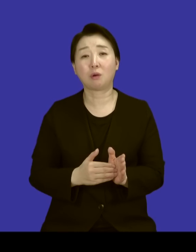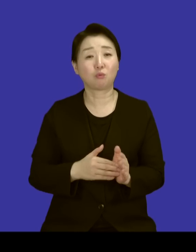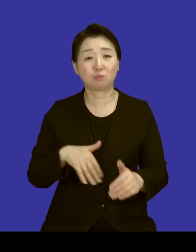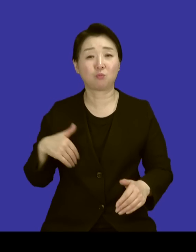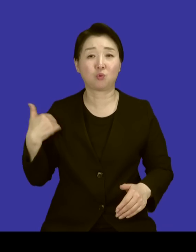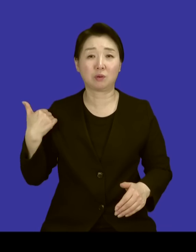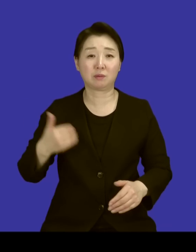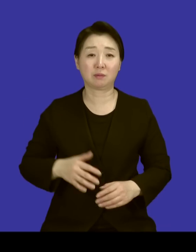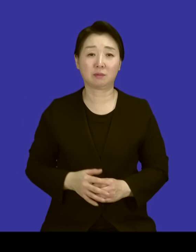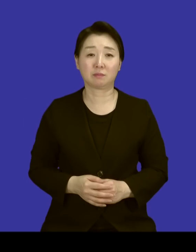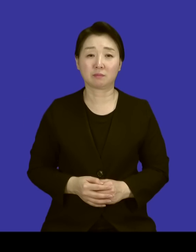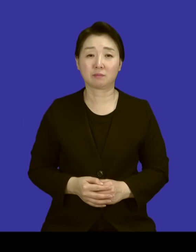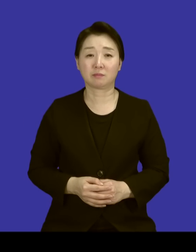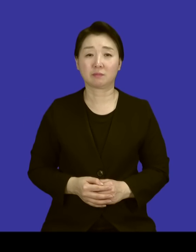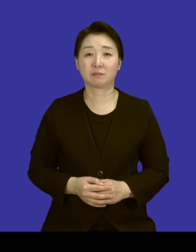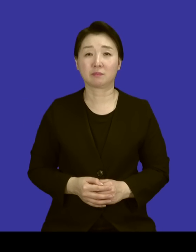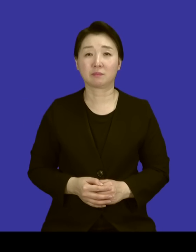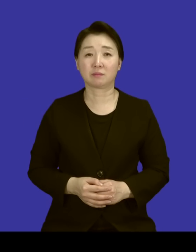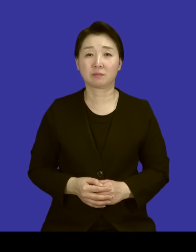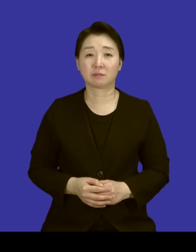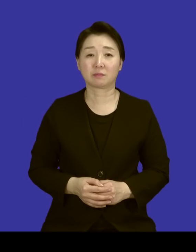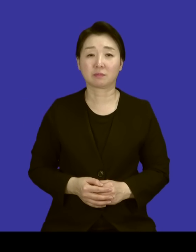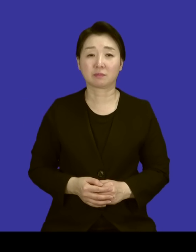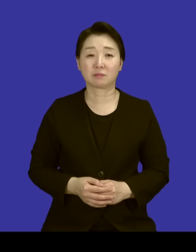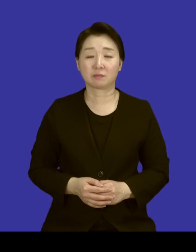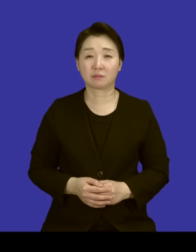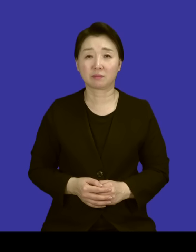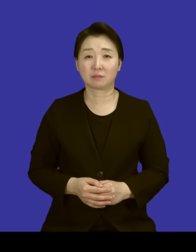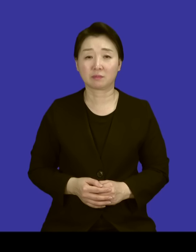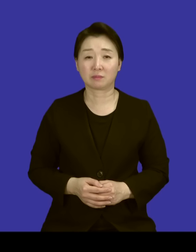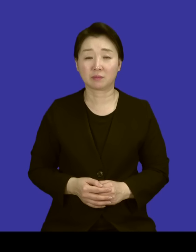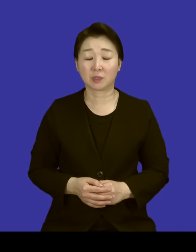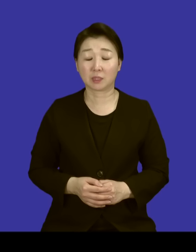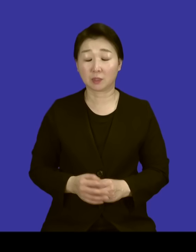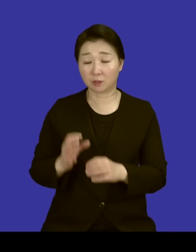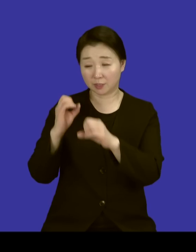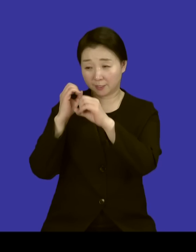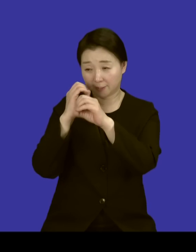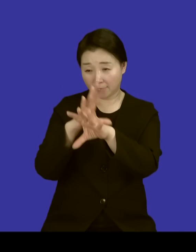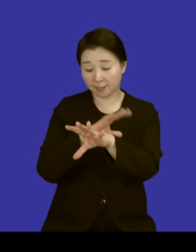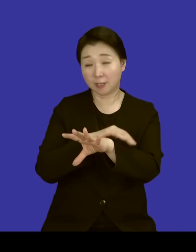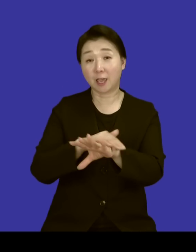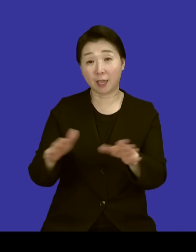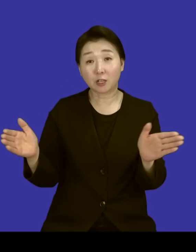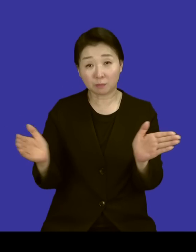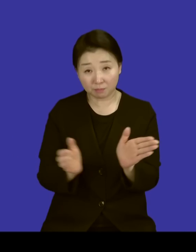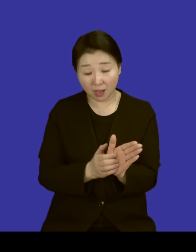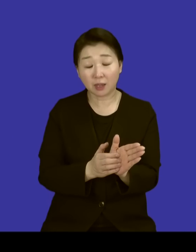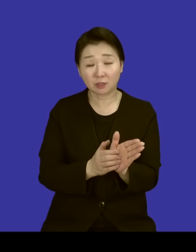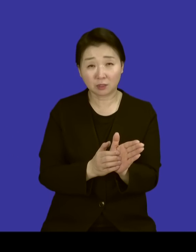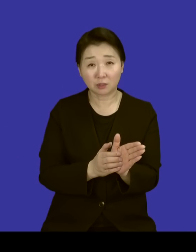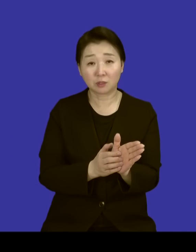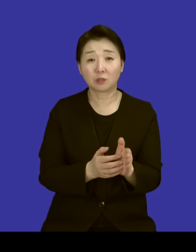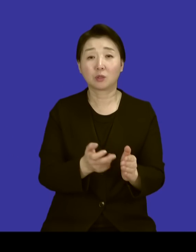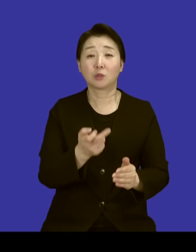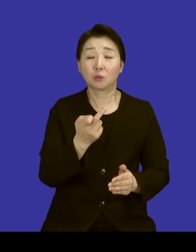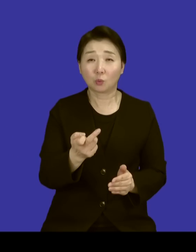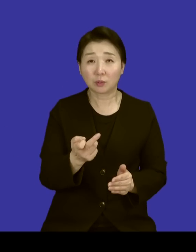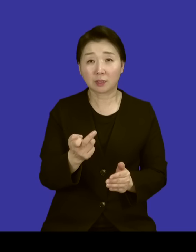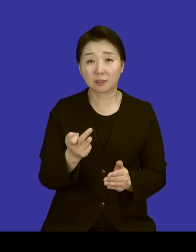몰랐죠. 그래가지고 이제 그 장례 모든 걸 치르고 그래도 동생이 세상 떠나기 석